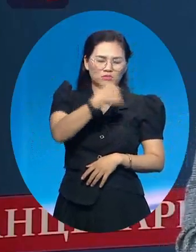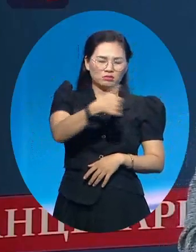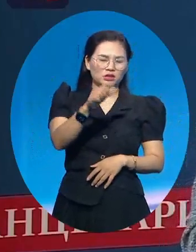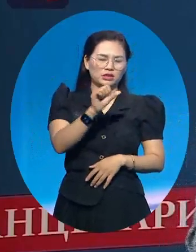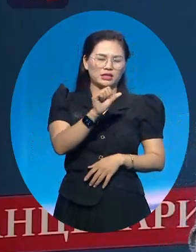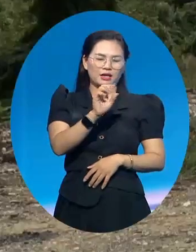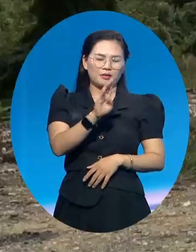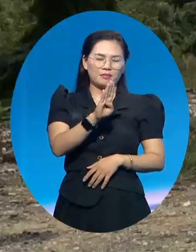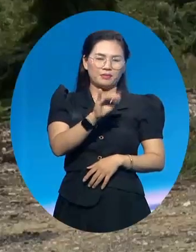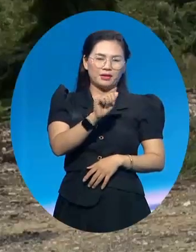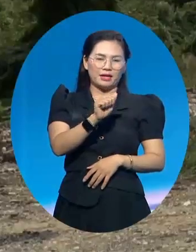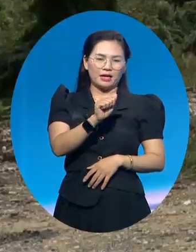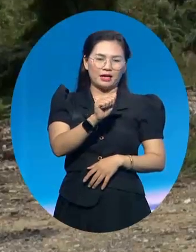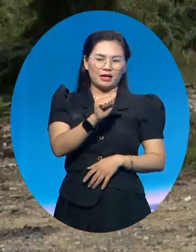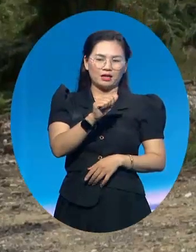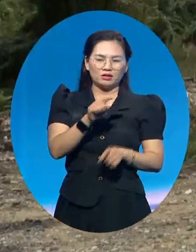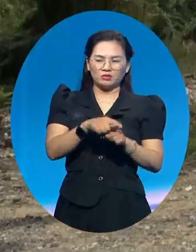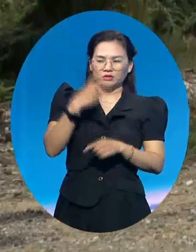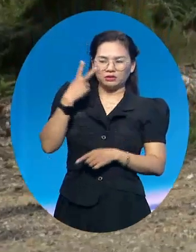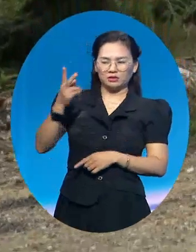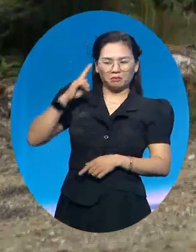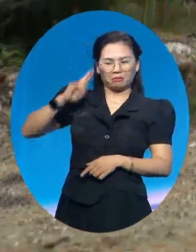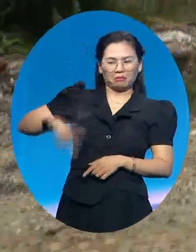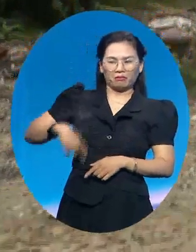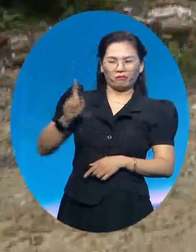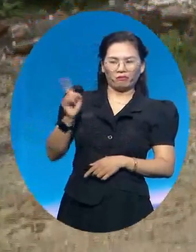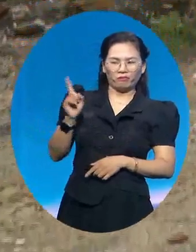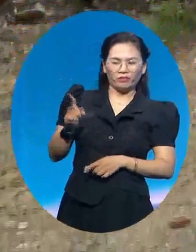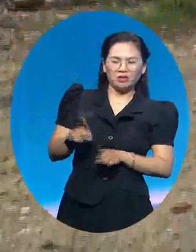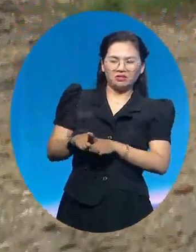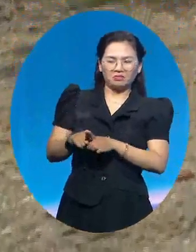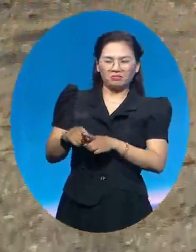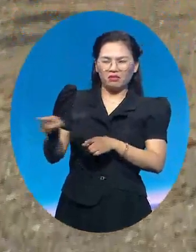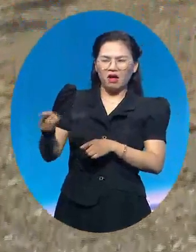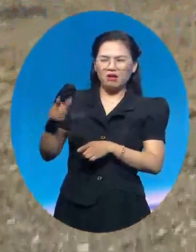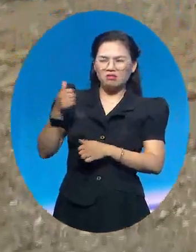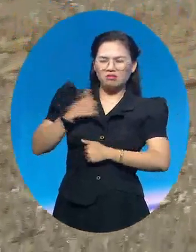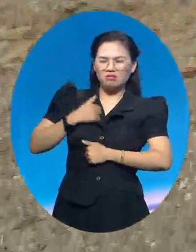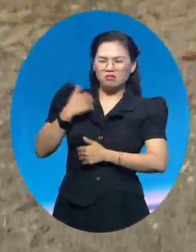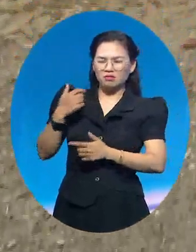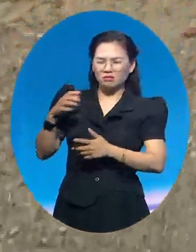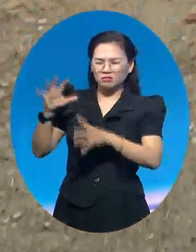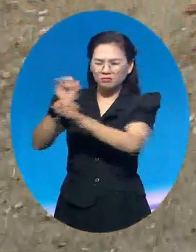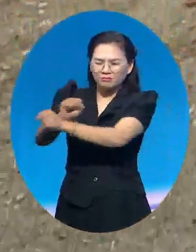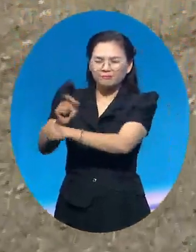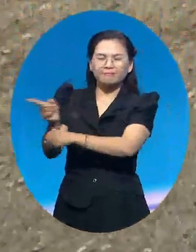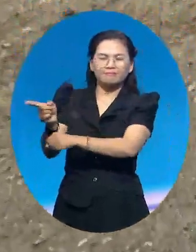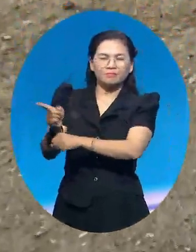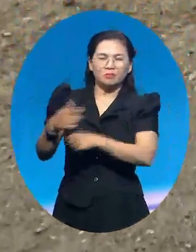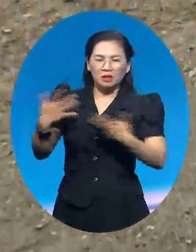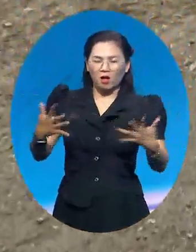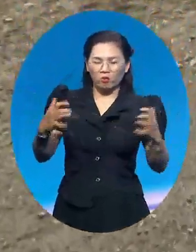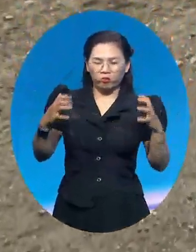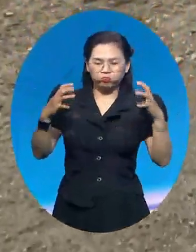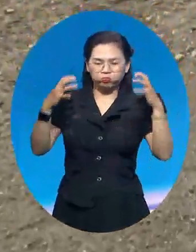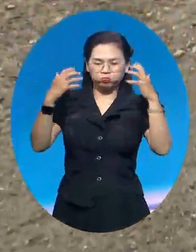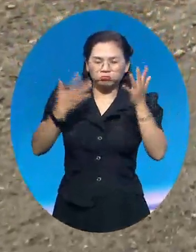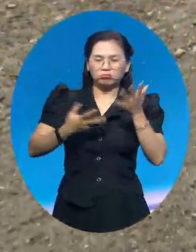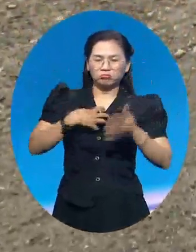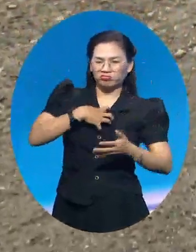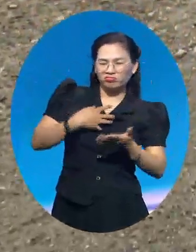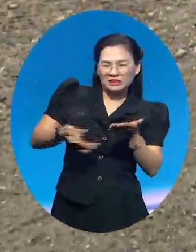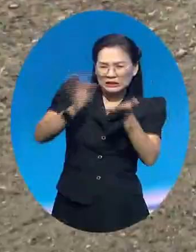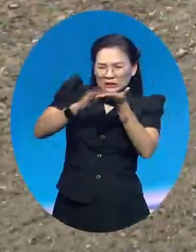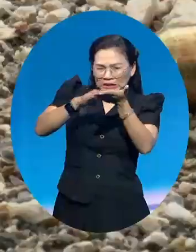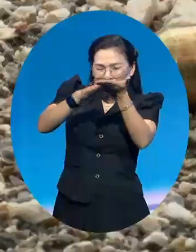Serbia ở miền Bắc Kosovo xem cảnh sát Kosovo là lực lượng chiếm đóng. Dù bạo lực đã thổi bùng thêm căng thẳng ở vùng Balkan vào